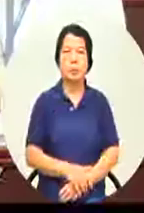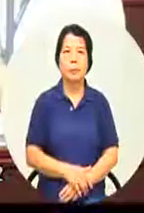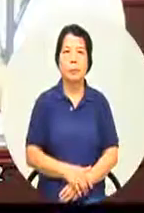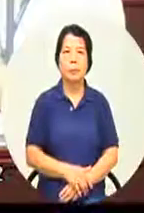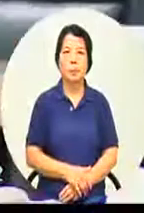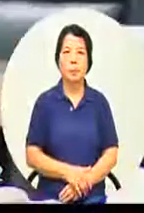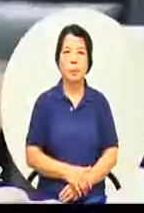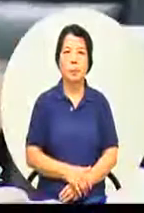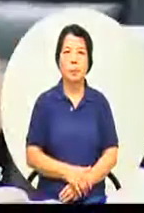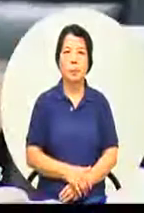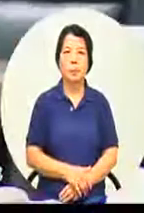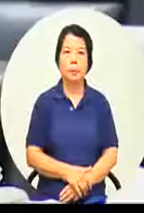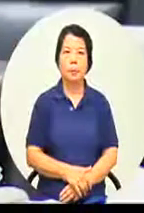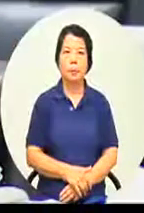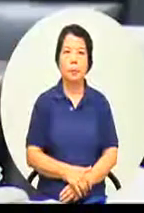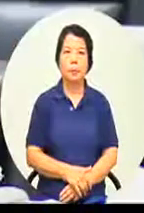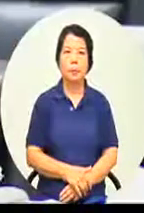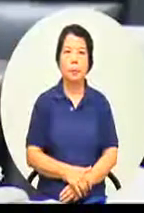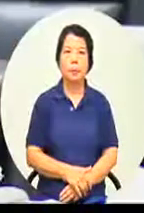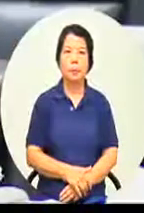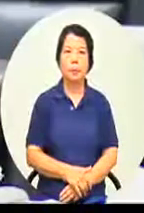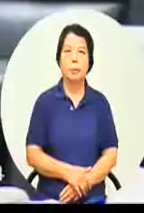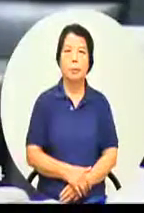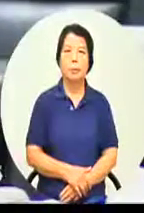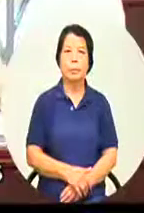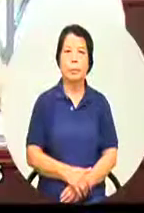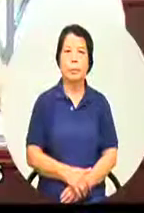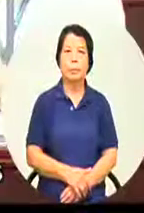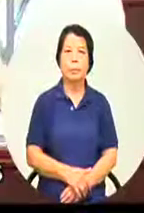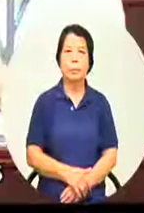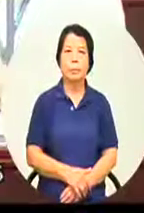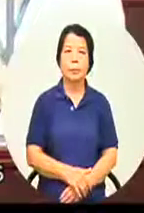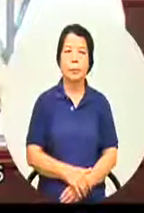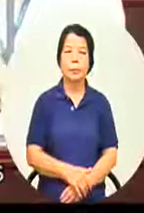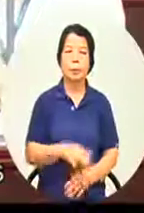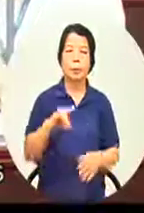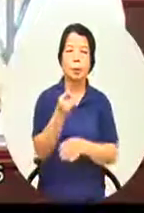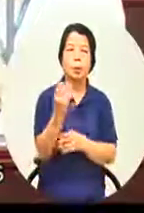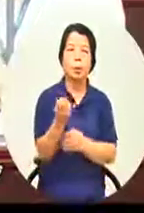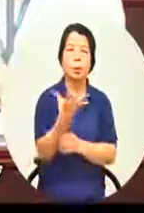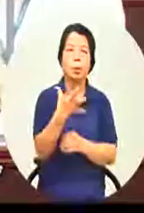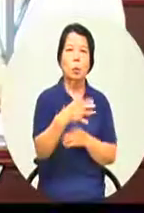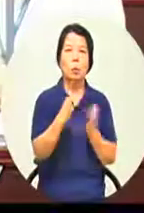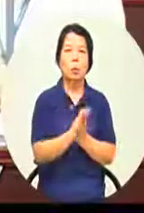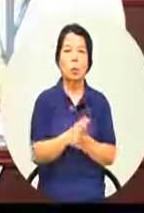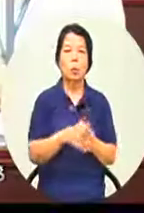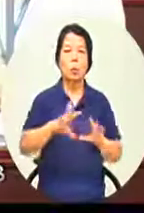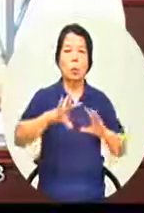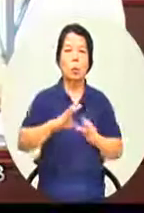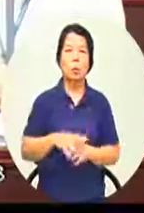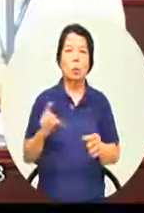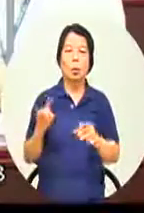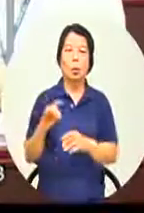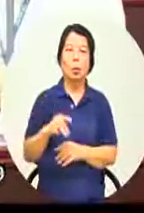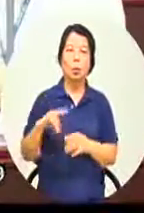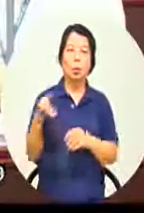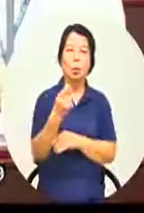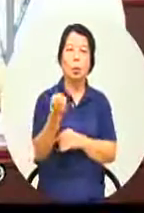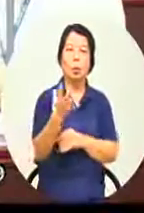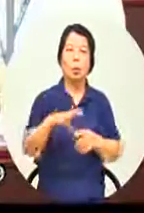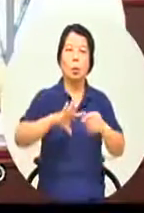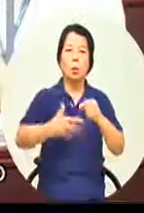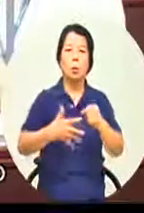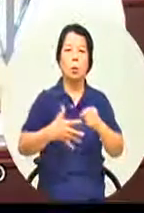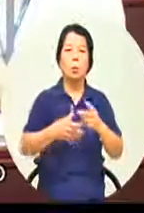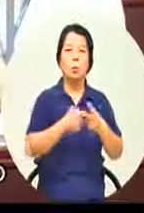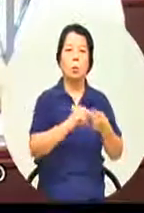啊？哦，对对对，刚才提到的这个龙华国中跟新上国小后门这个部分